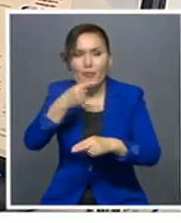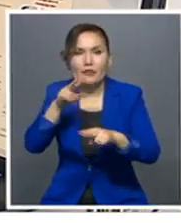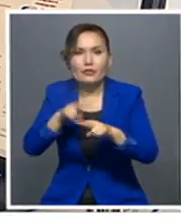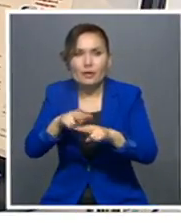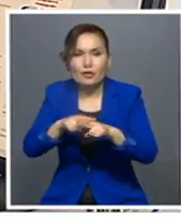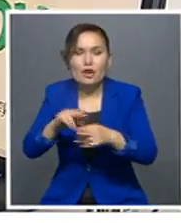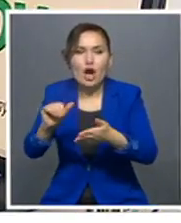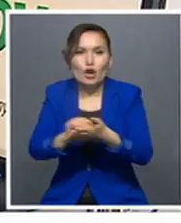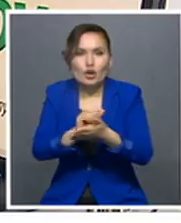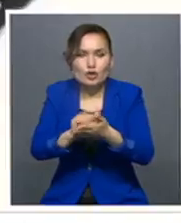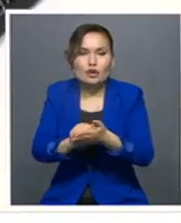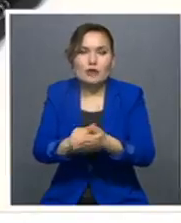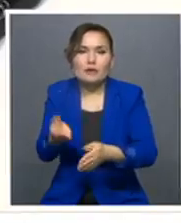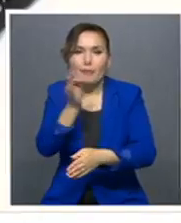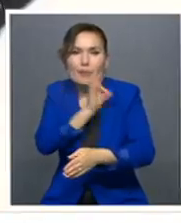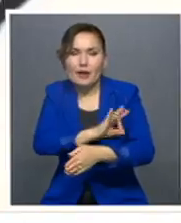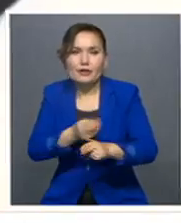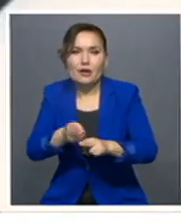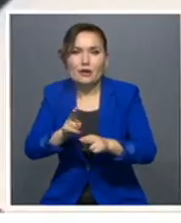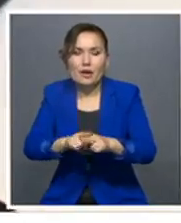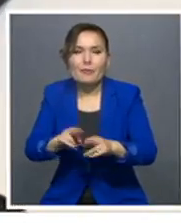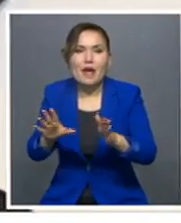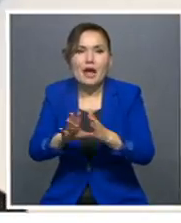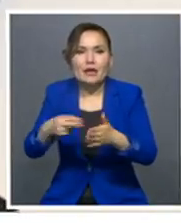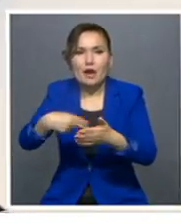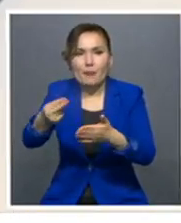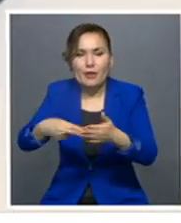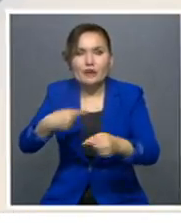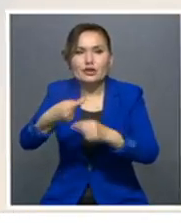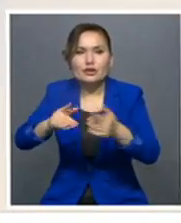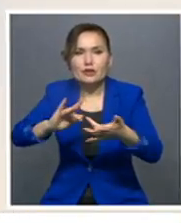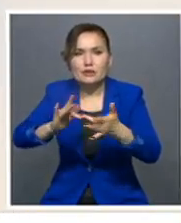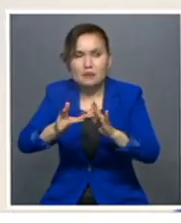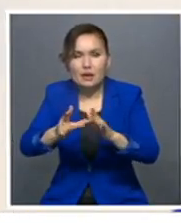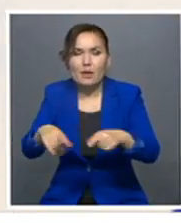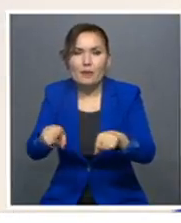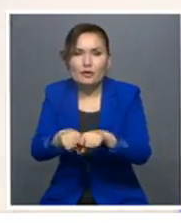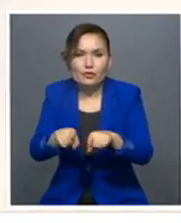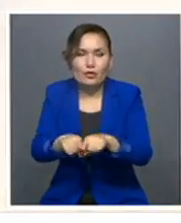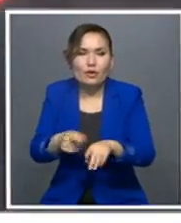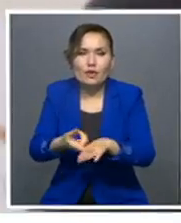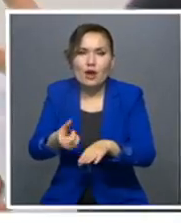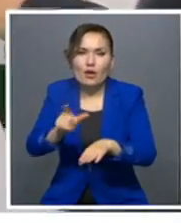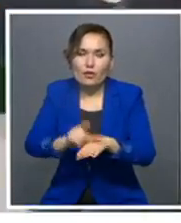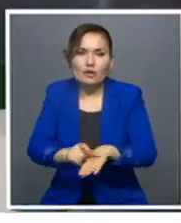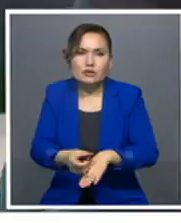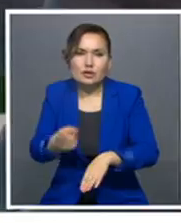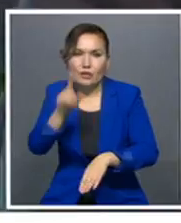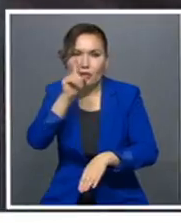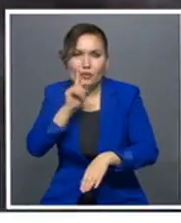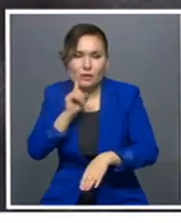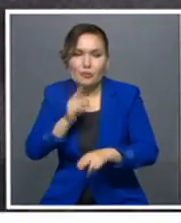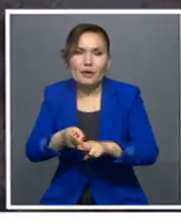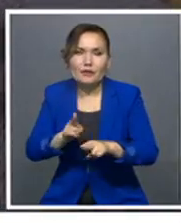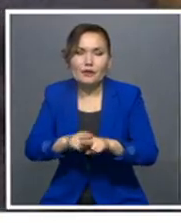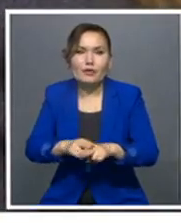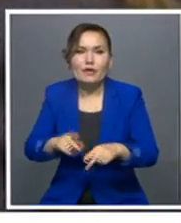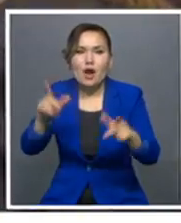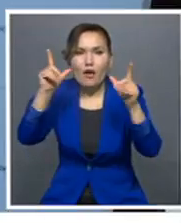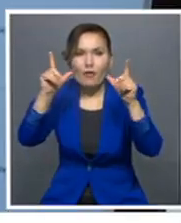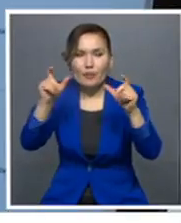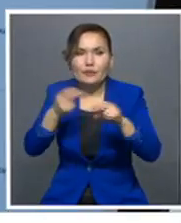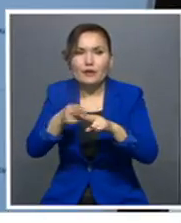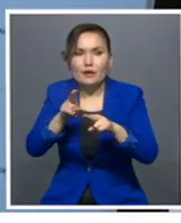құжаттың баламасы ретінде пайдалану электрондық қолтаңбаны онлайн алуда сәйкестендіруден өту процесін жеңілдетеді. Яғни төлқұжаттағы